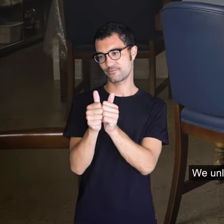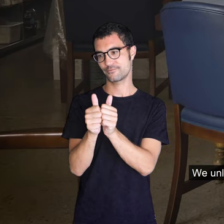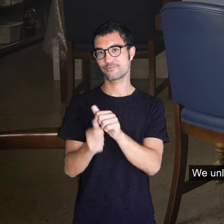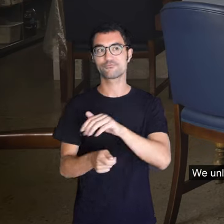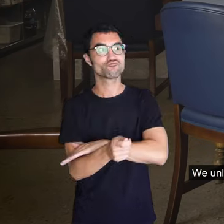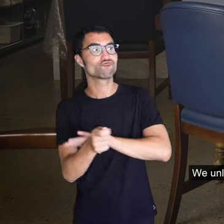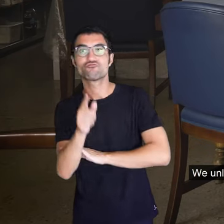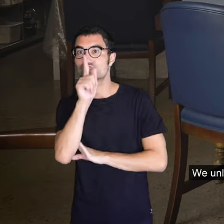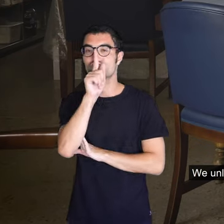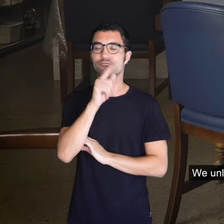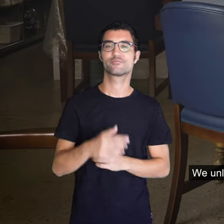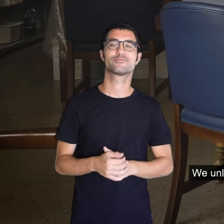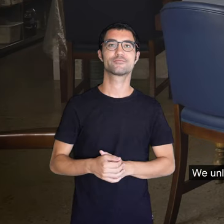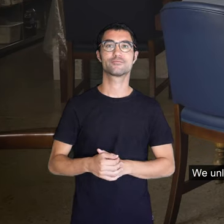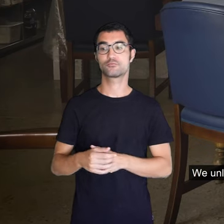Descarregàvem